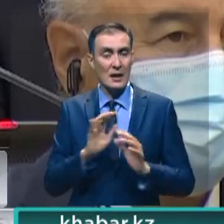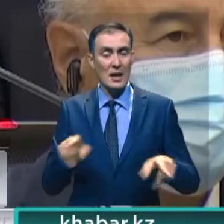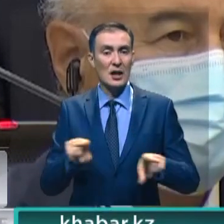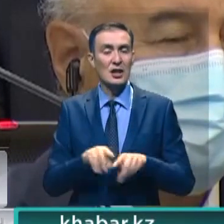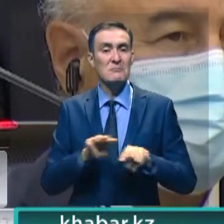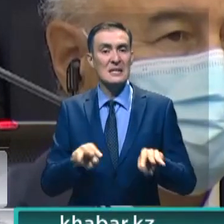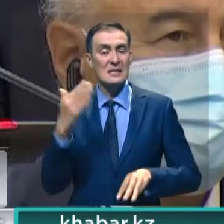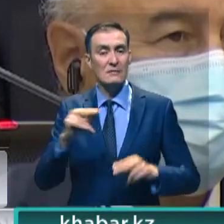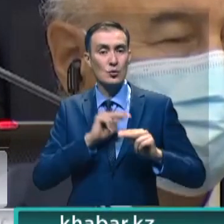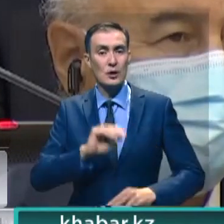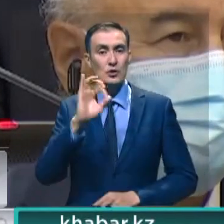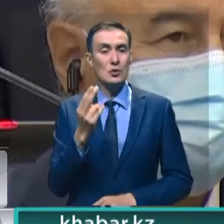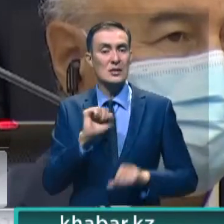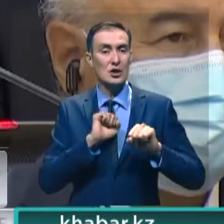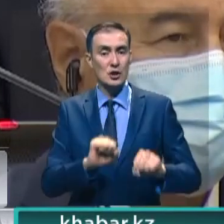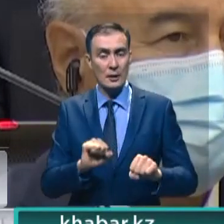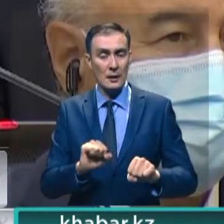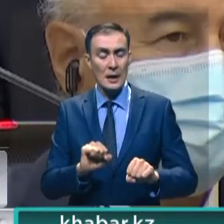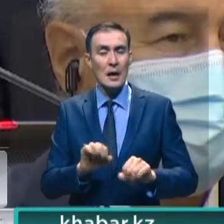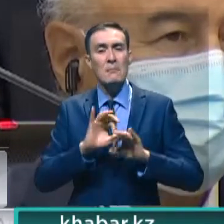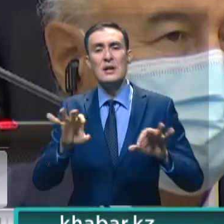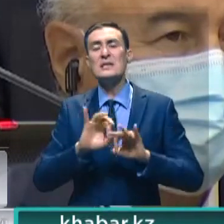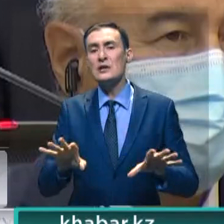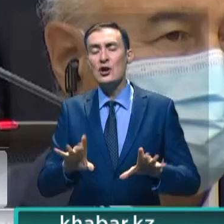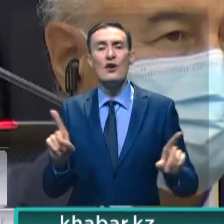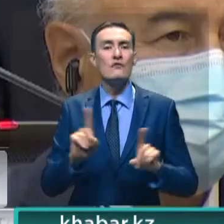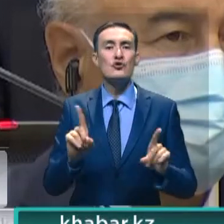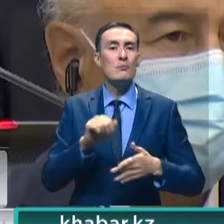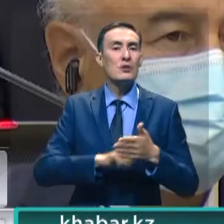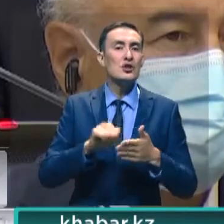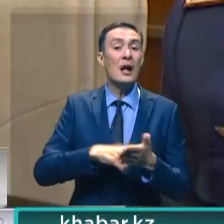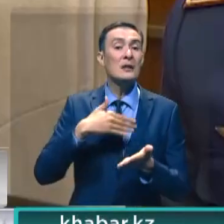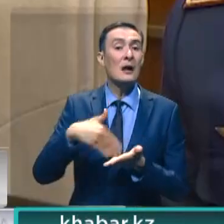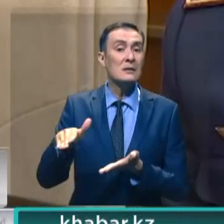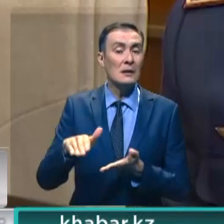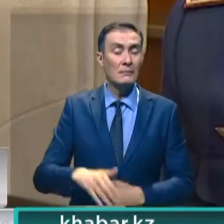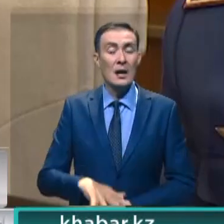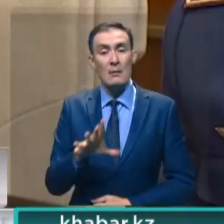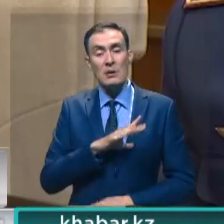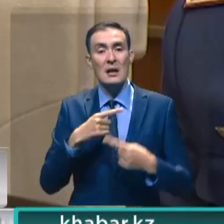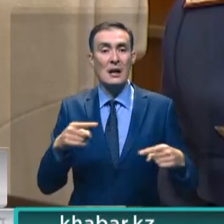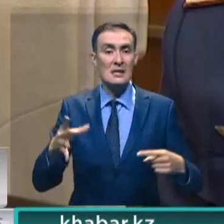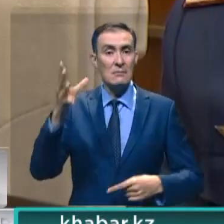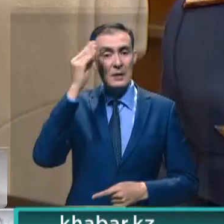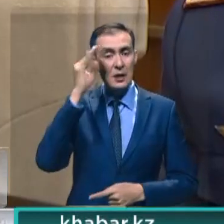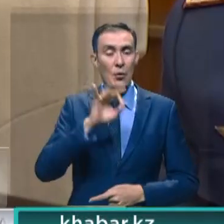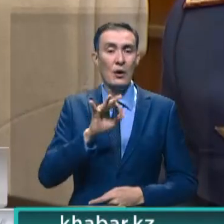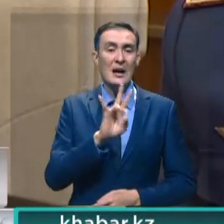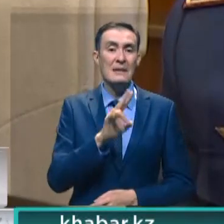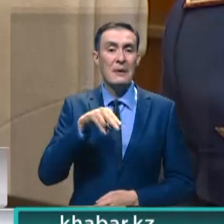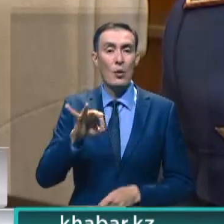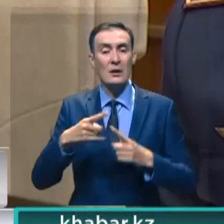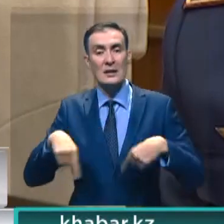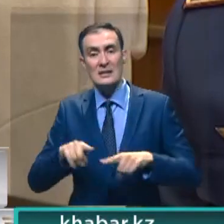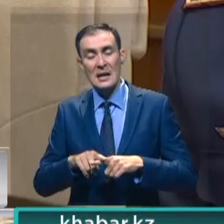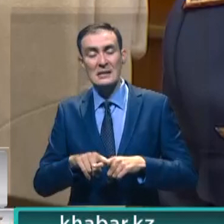также Министерства труда и социальной защиты пояснить, в чем причины отказа. Были разные мнения от неправительственных